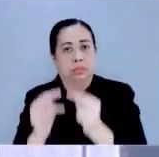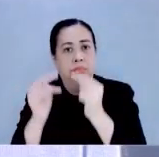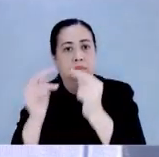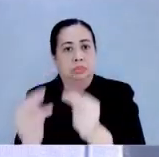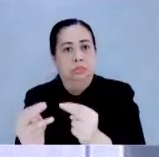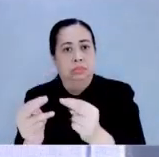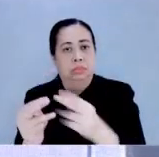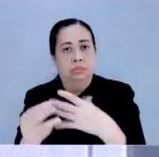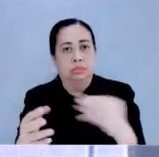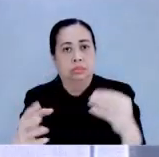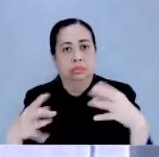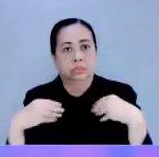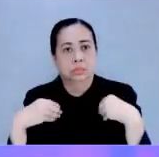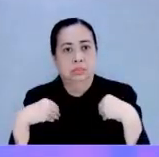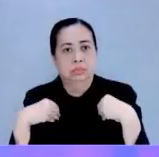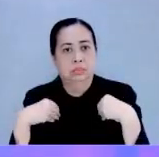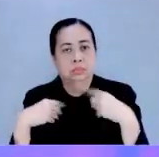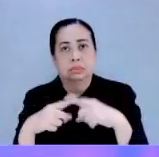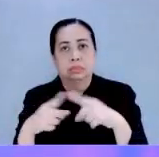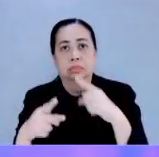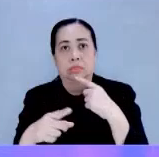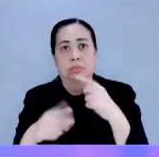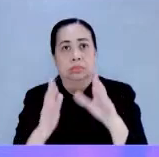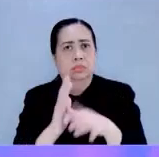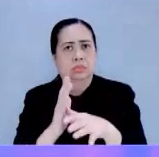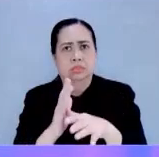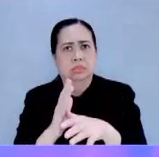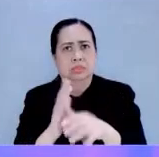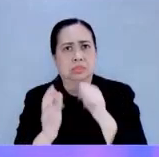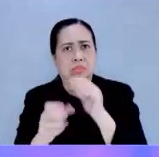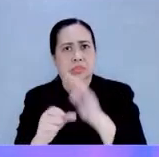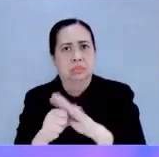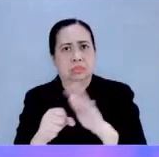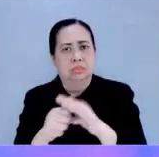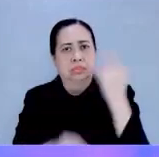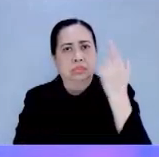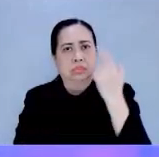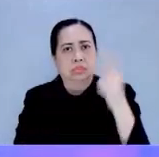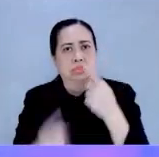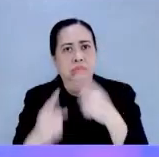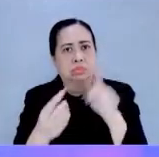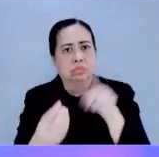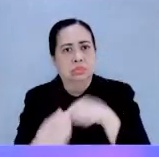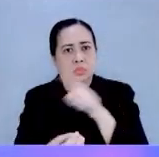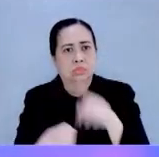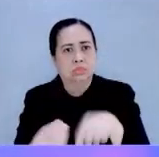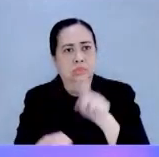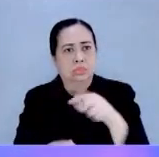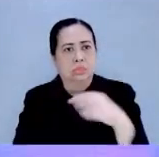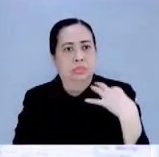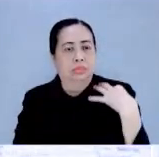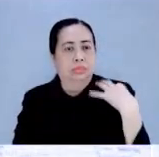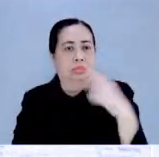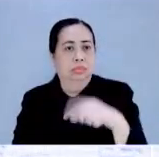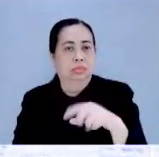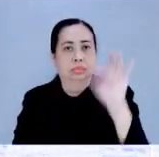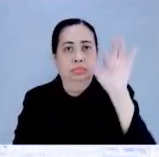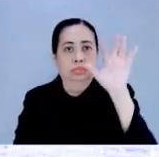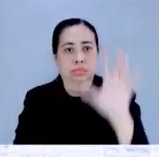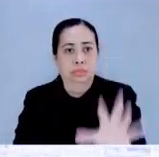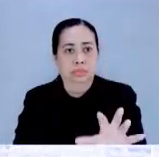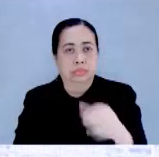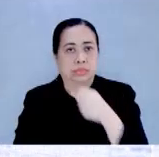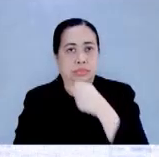and Acceptance. Pero ayon sa COMELEC, hindi raw ito sapat na basihan para kansilahin ang kandidatura ng pastor na